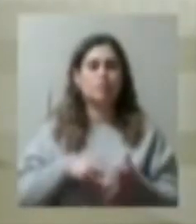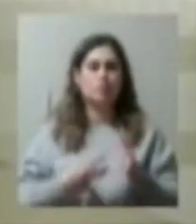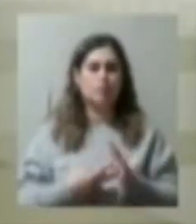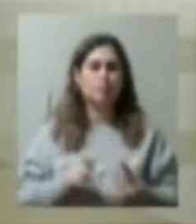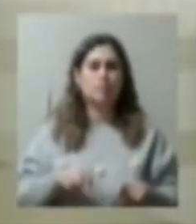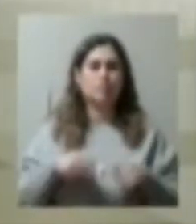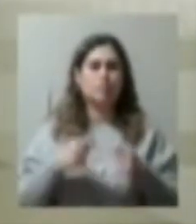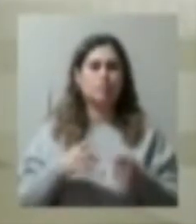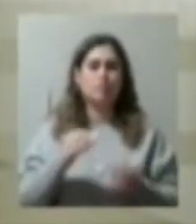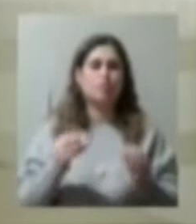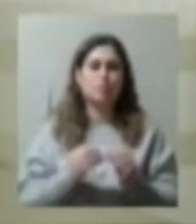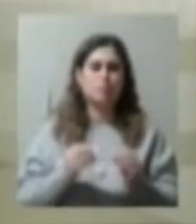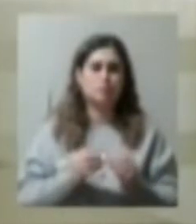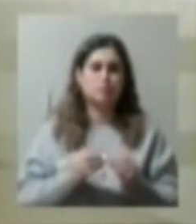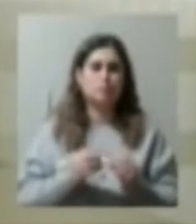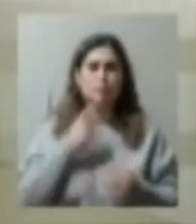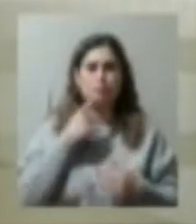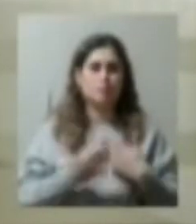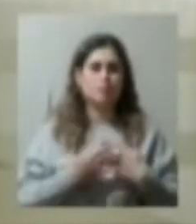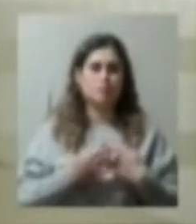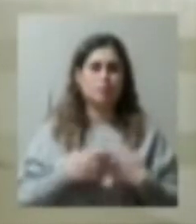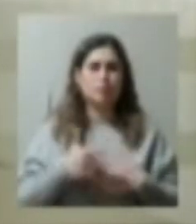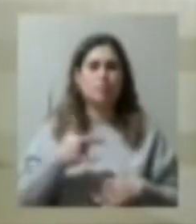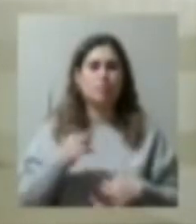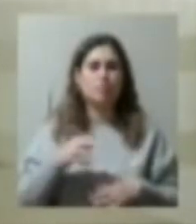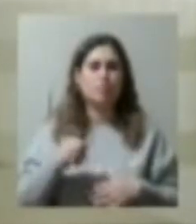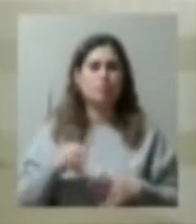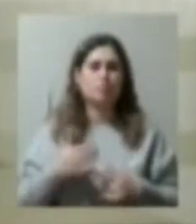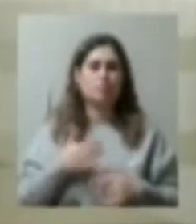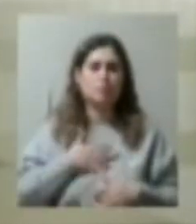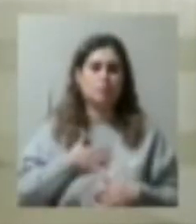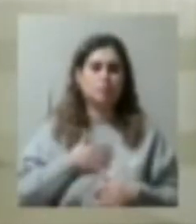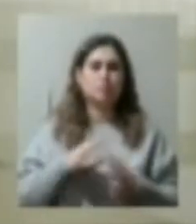по 10 приблизно громадам наші